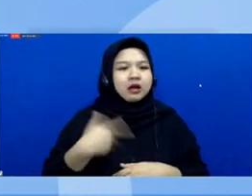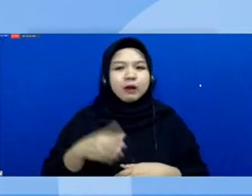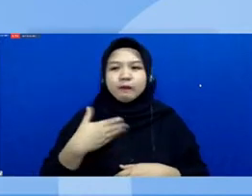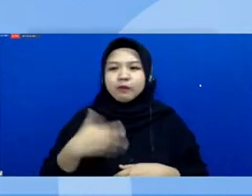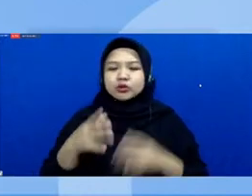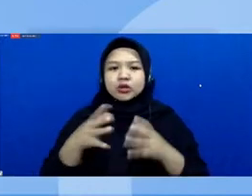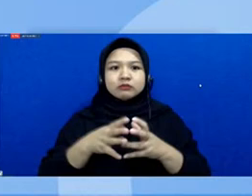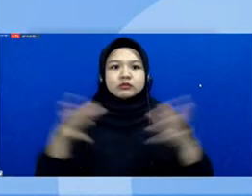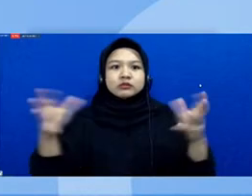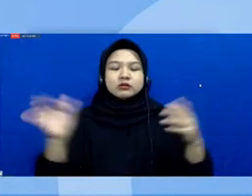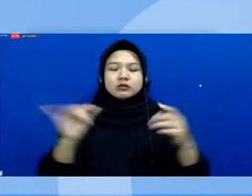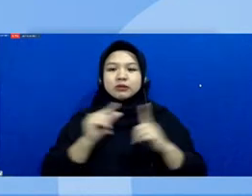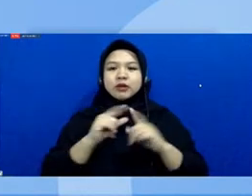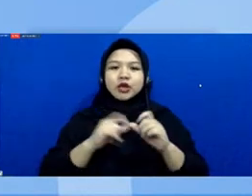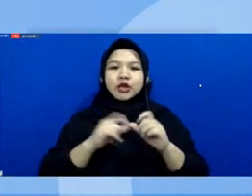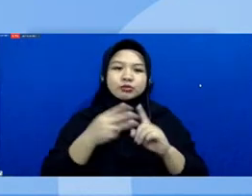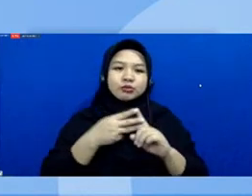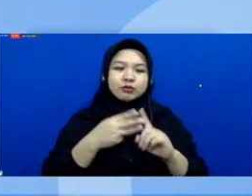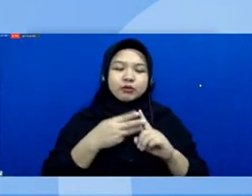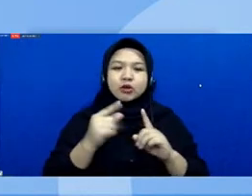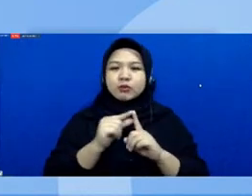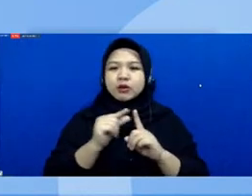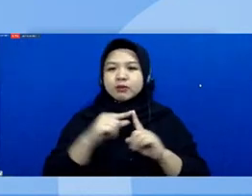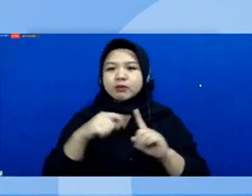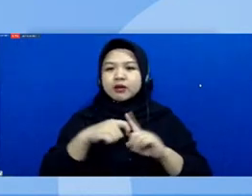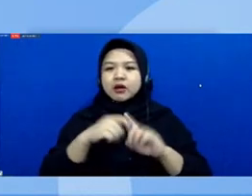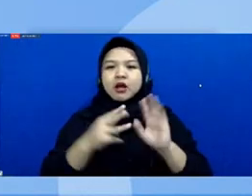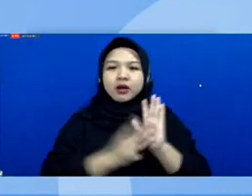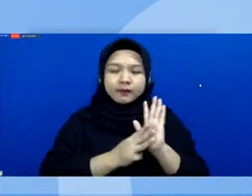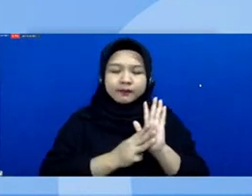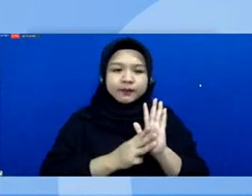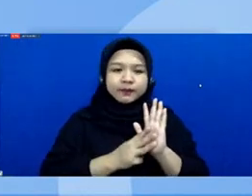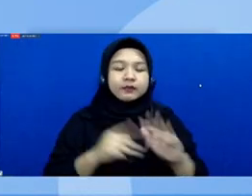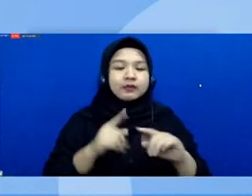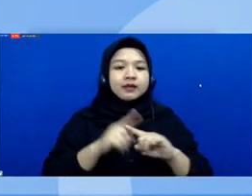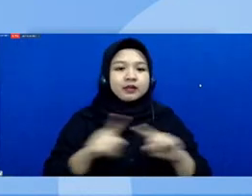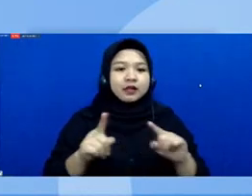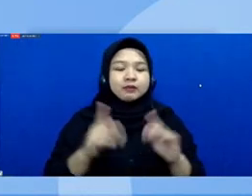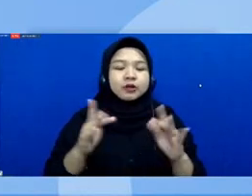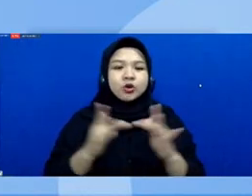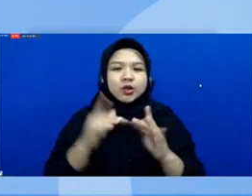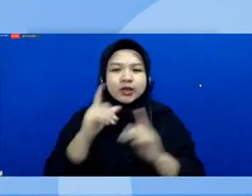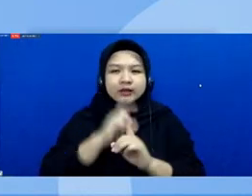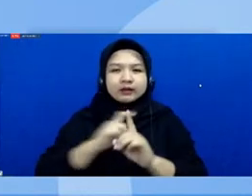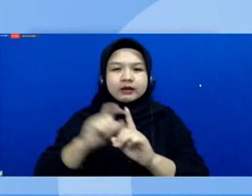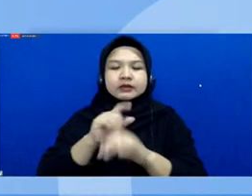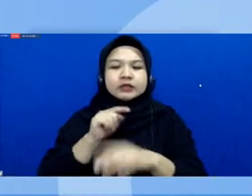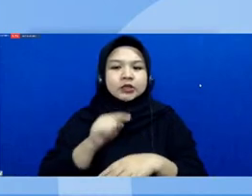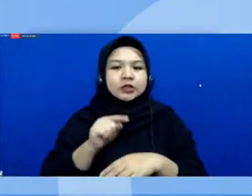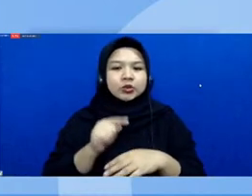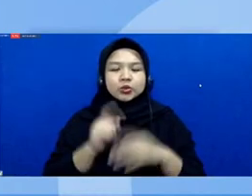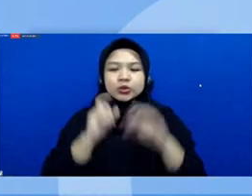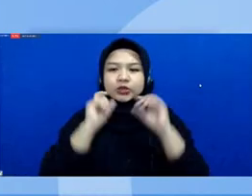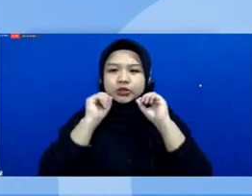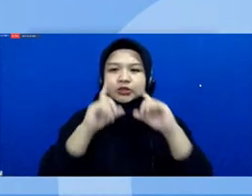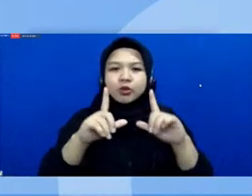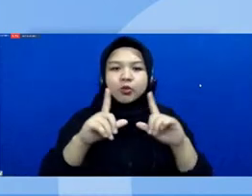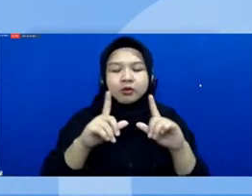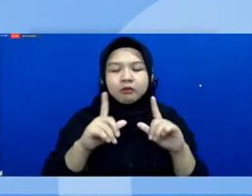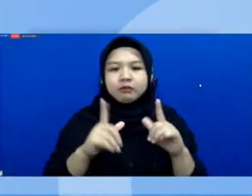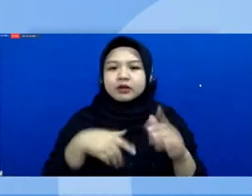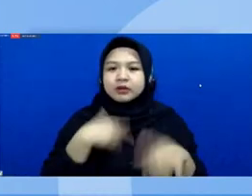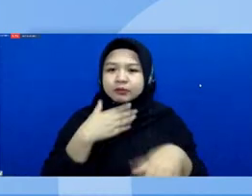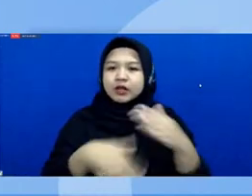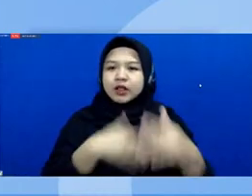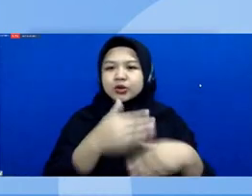besar seperti PSBB atau PPKM. Tetapi contact tracing mungkin adalah salah satu jawaban yang